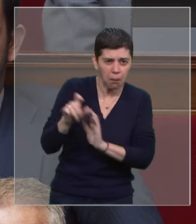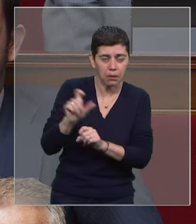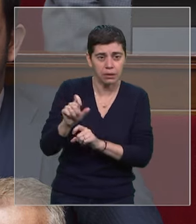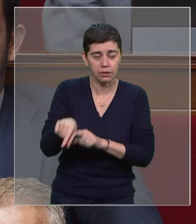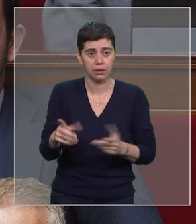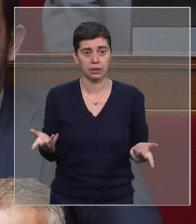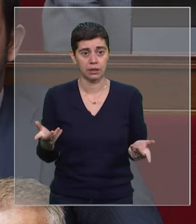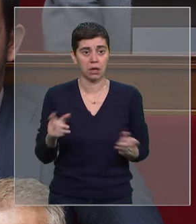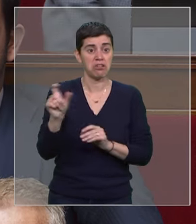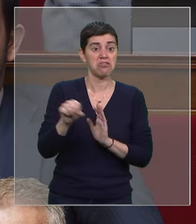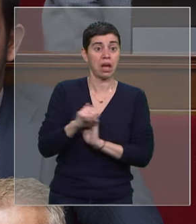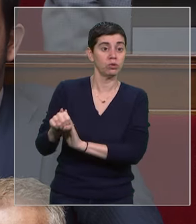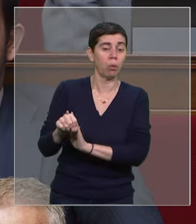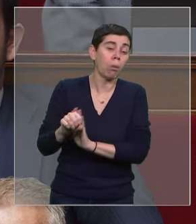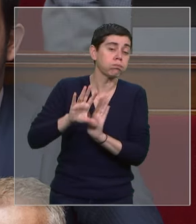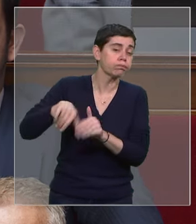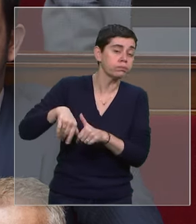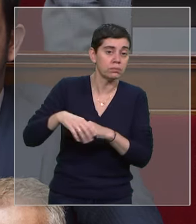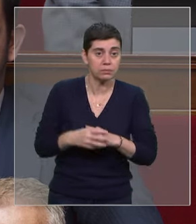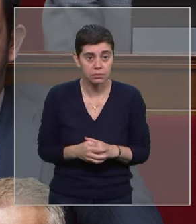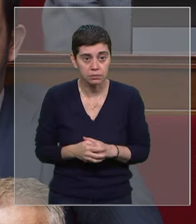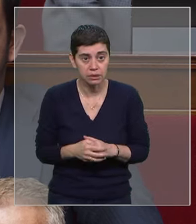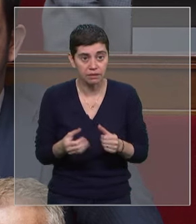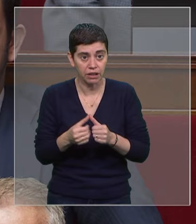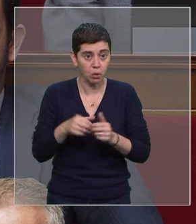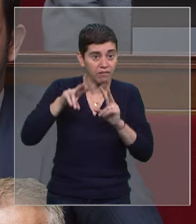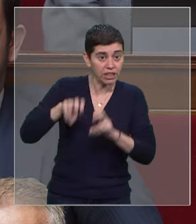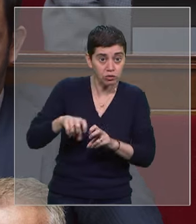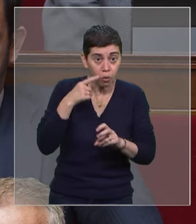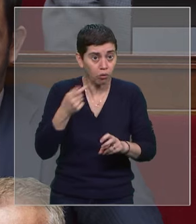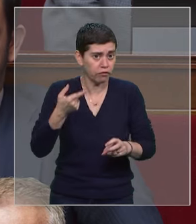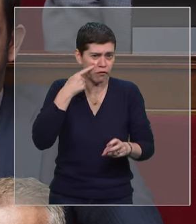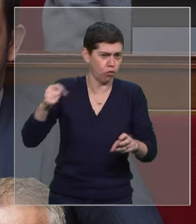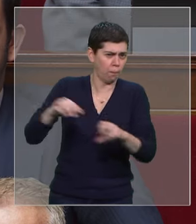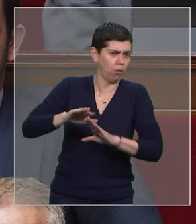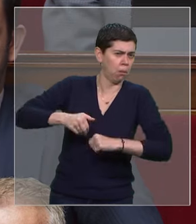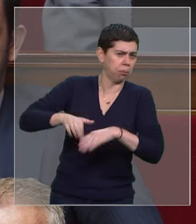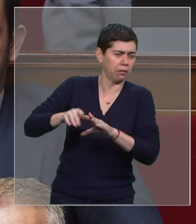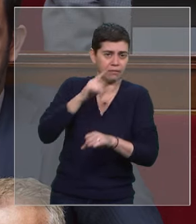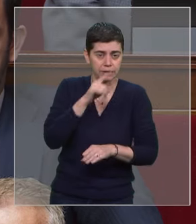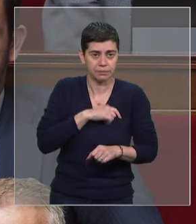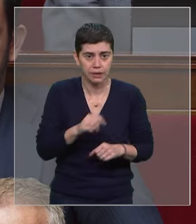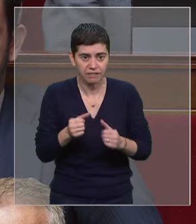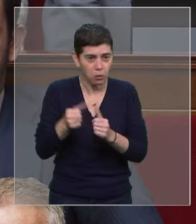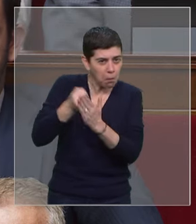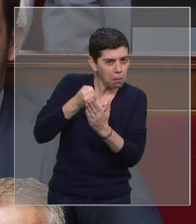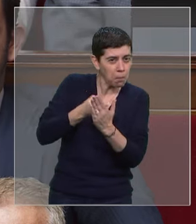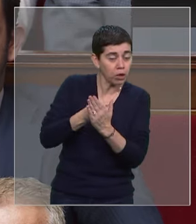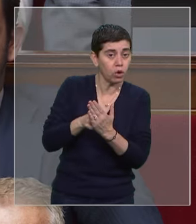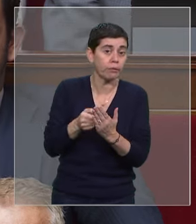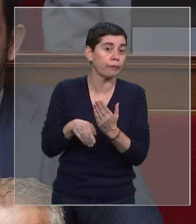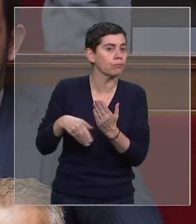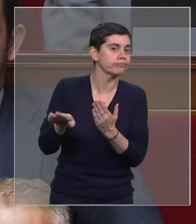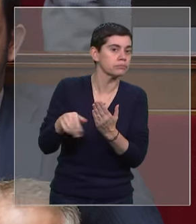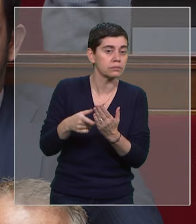en face, mais minoré. Pas analysé, mais invisibilisé. pas affronter mais contourner. Et vous